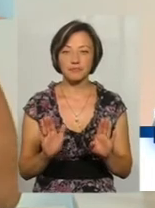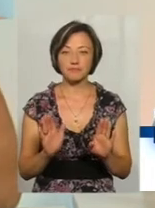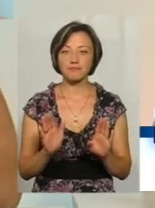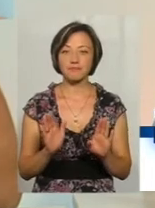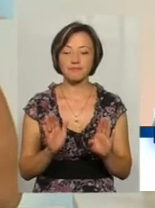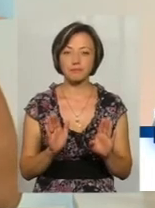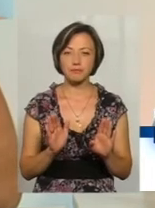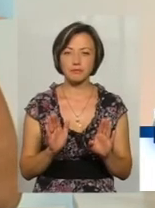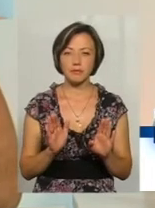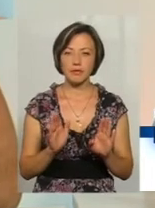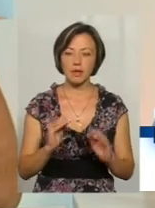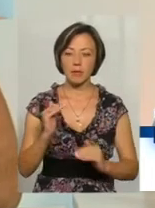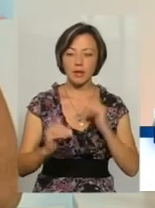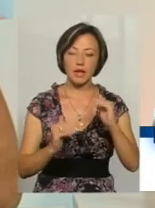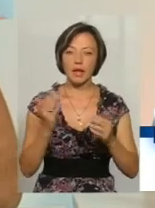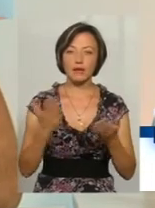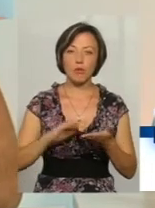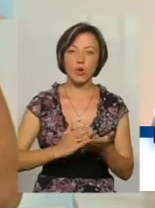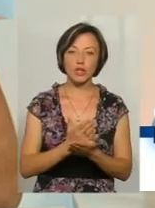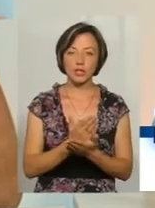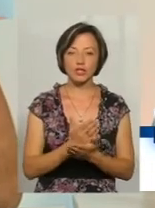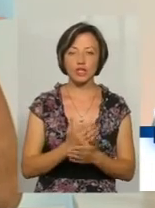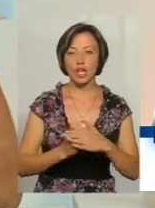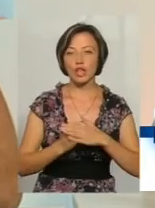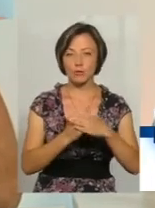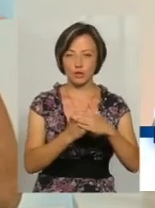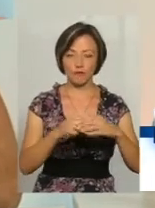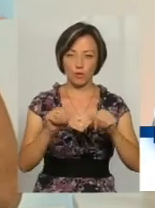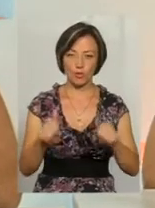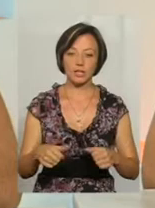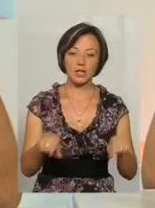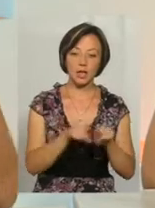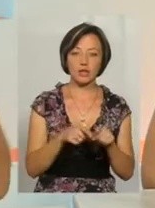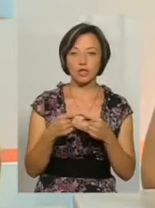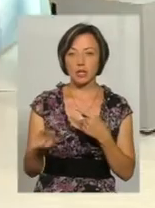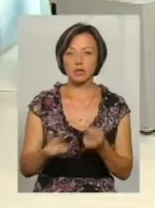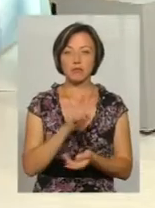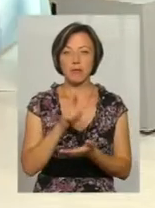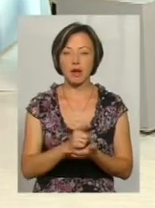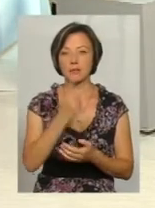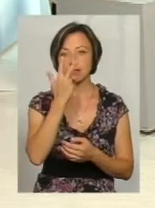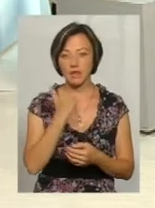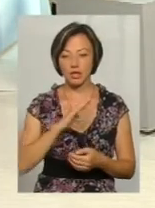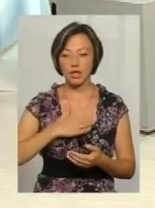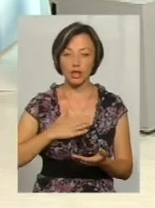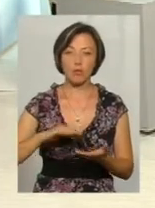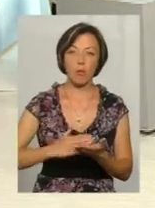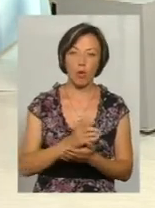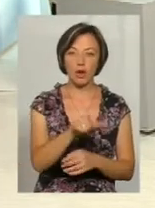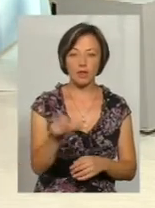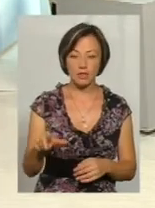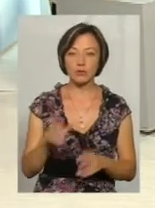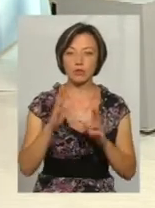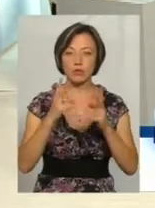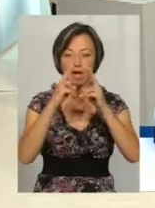іще і якийсь політичний імідж формується. Ну, так чи інакше, ми маємо звикнути, наші політики мають звикнути, що їх